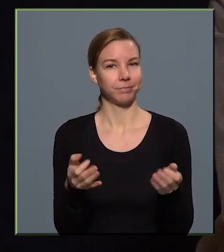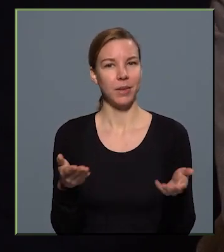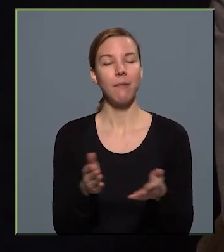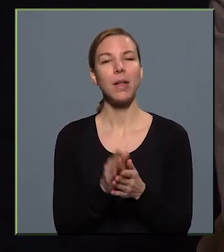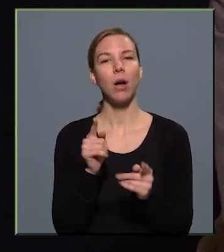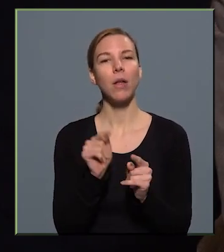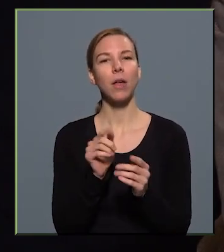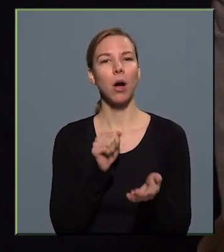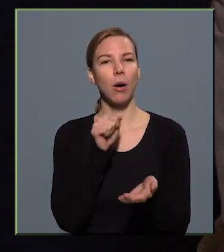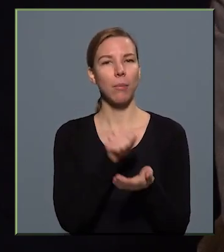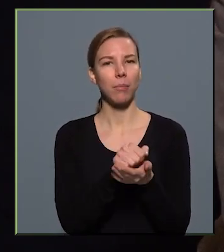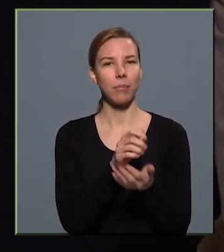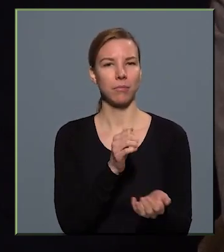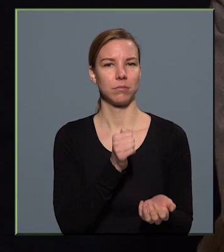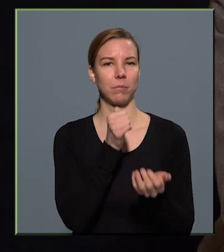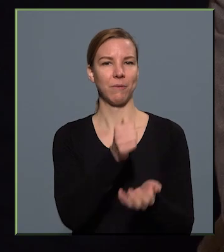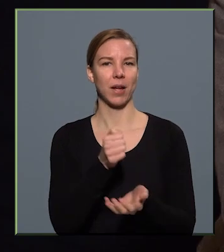beruházások, amelyek mondjuk egy